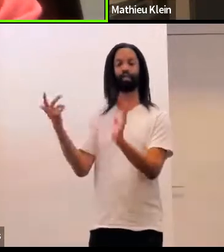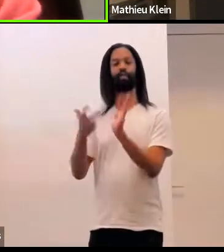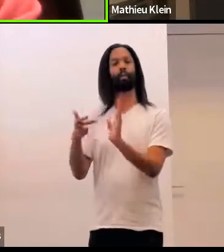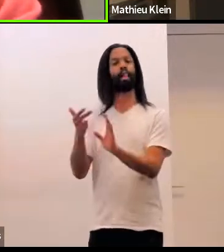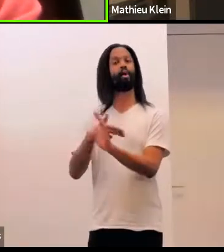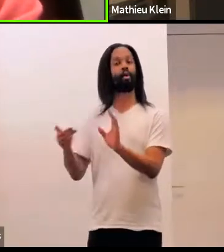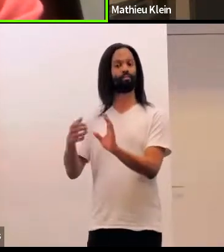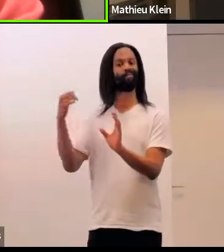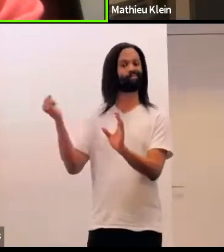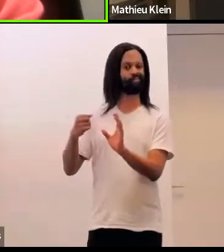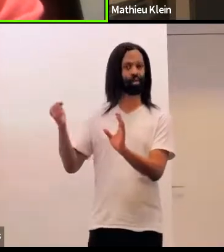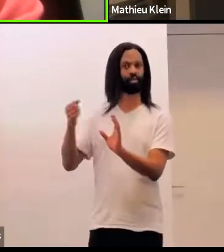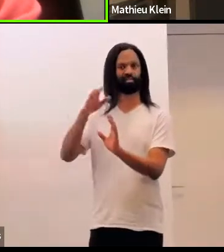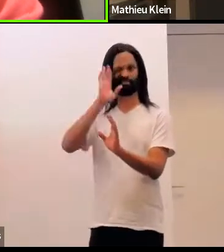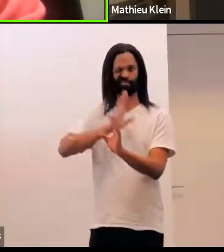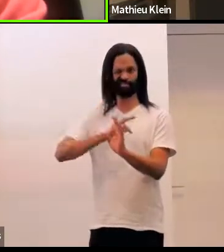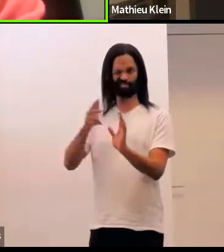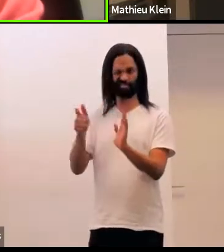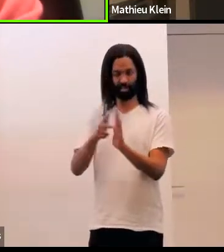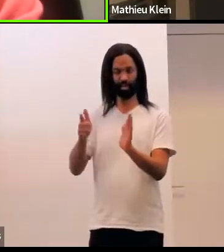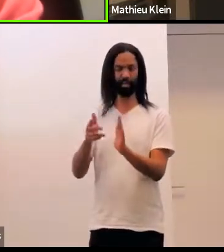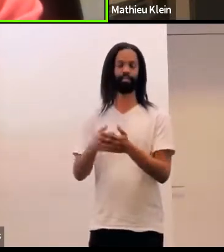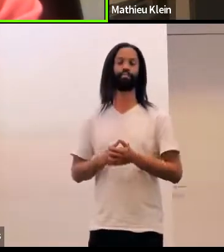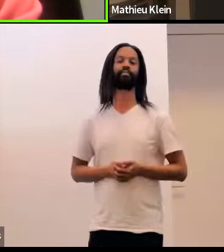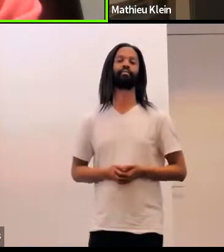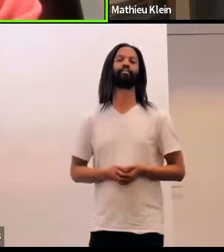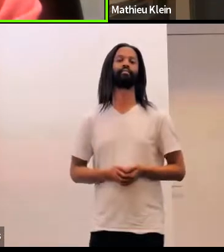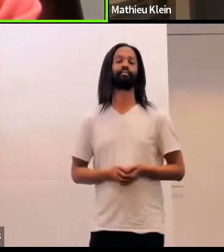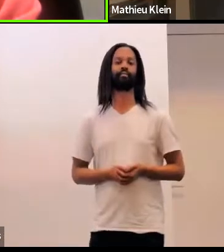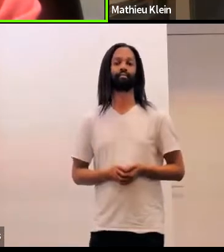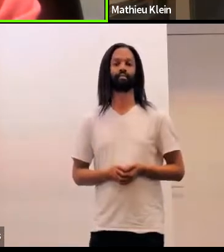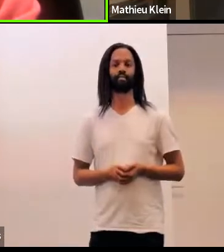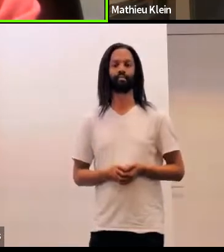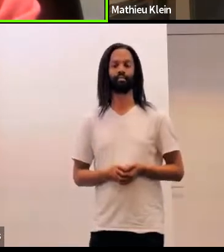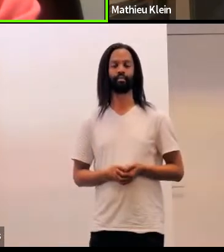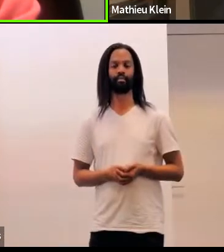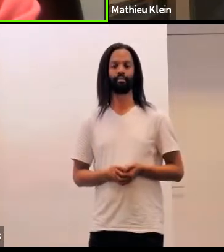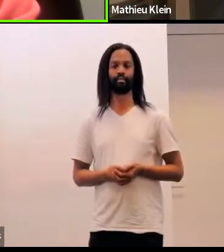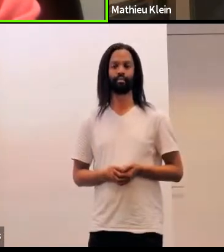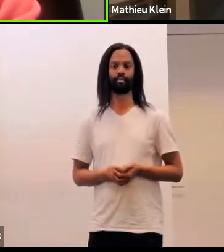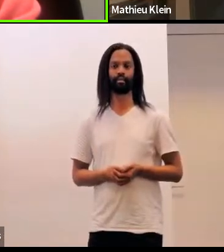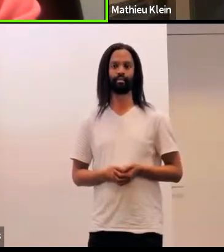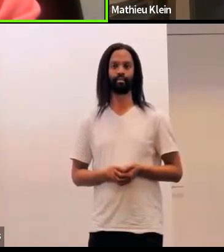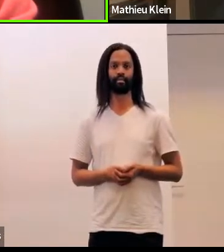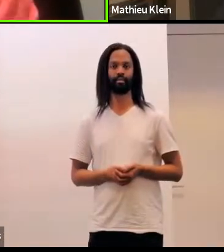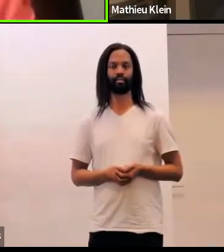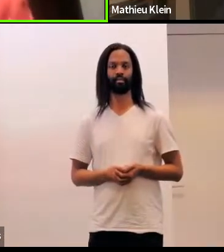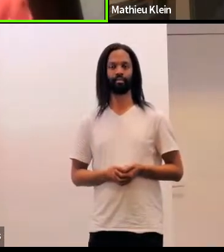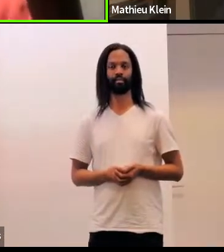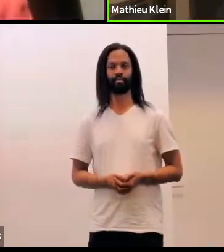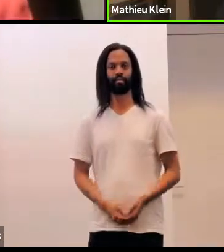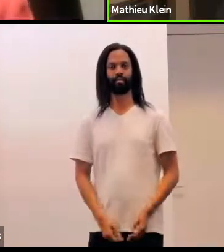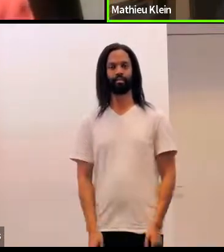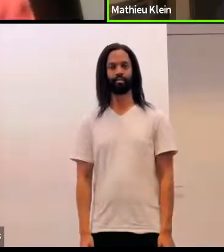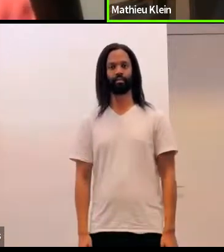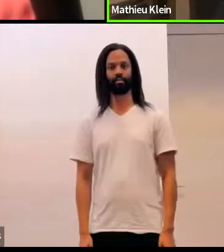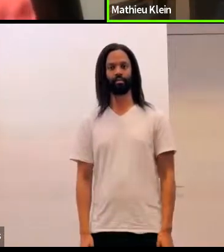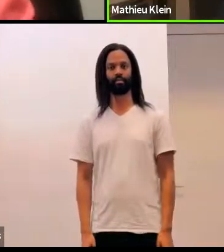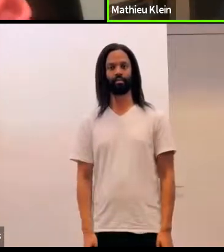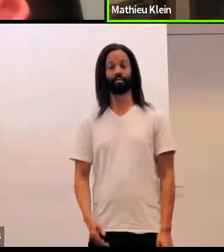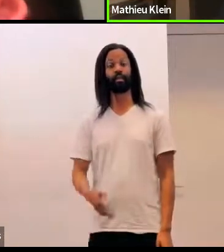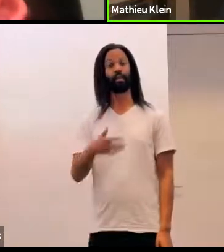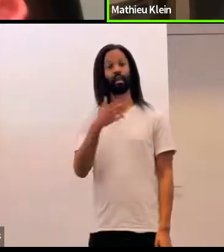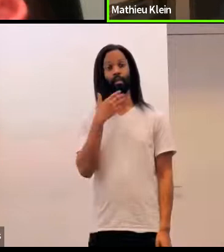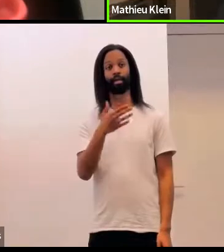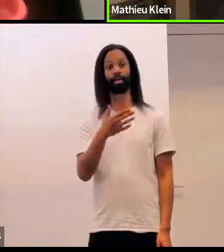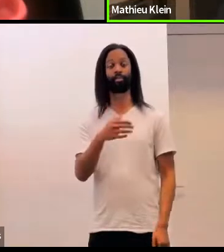euros au Comité départemental olympique et sportif de Meurthe-et-Moselle. Merci. Serge, y